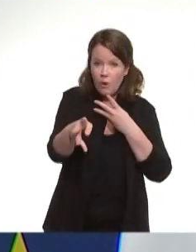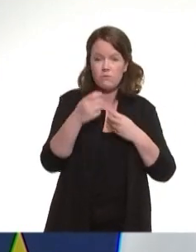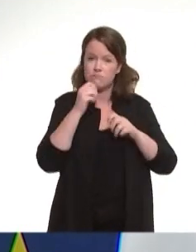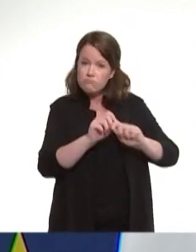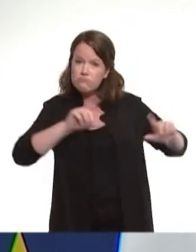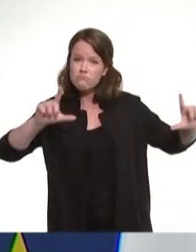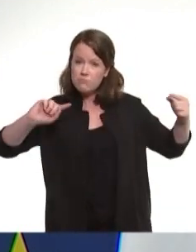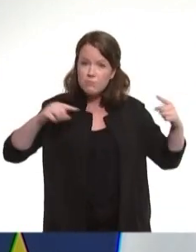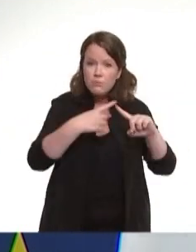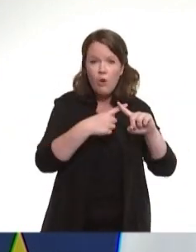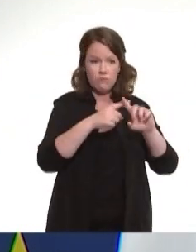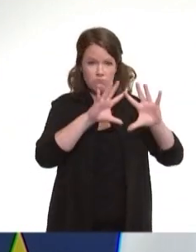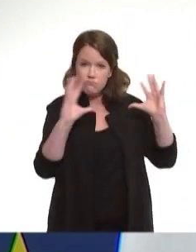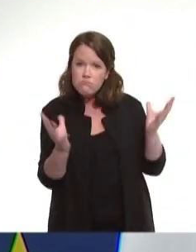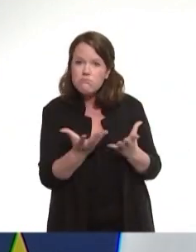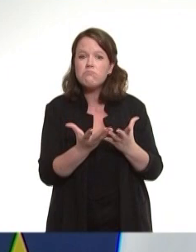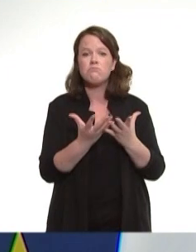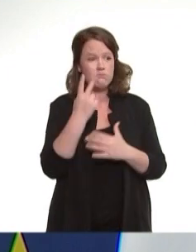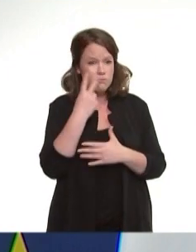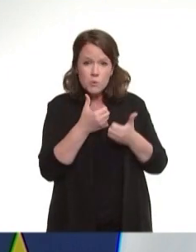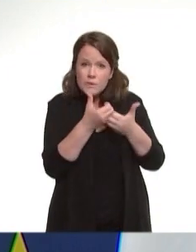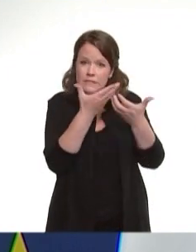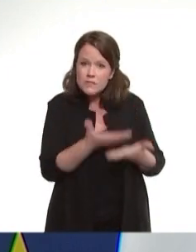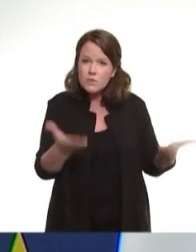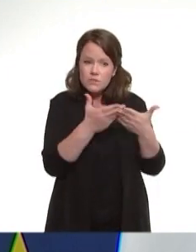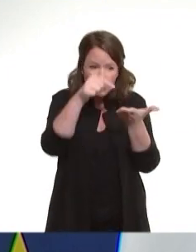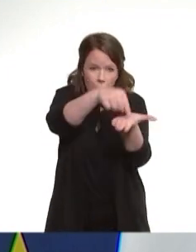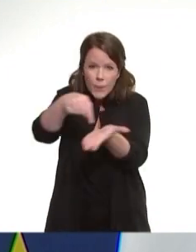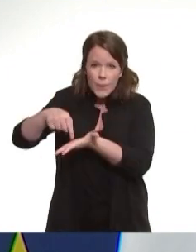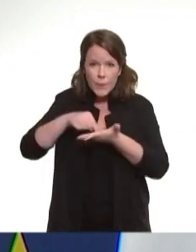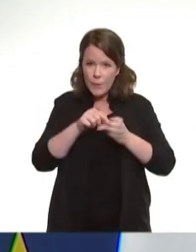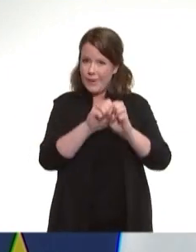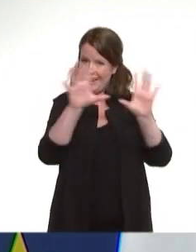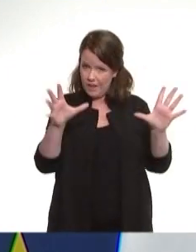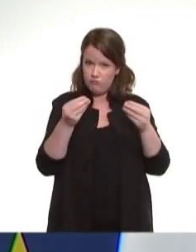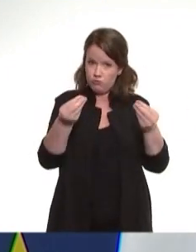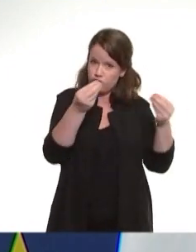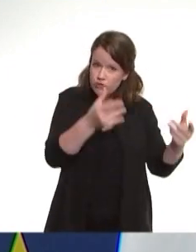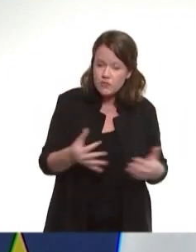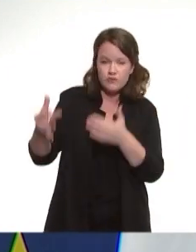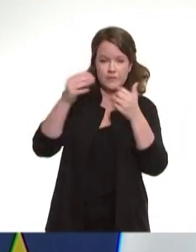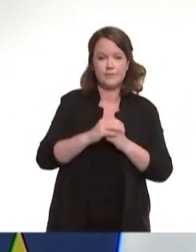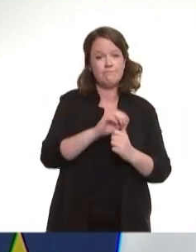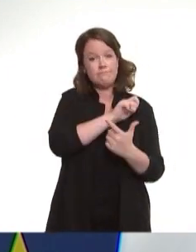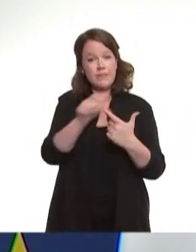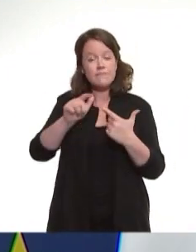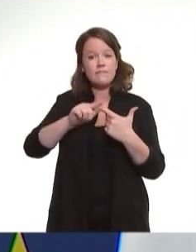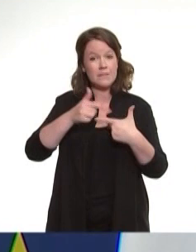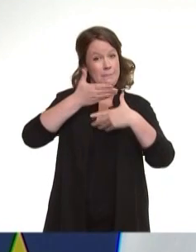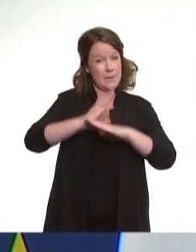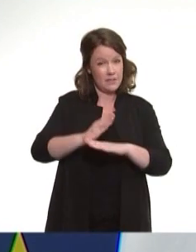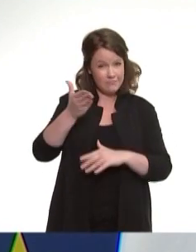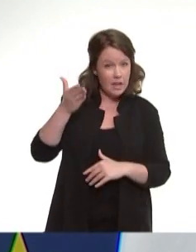de la situation sanitaire territoire par territoire prévisibilité pour donner des outils aux français pour savoir vers où